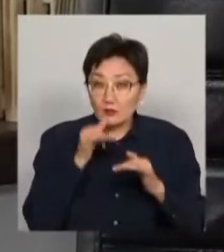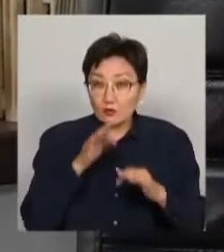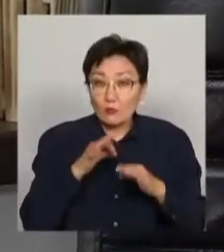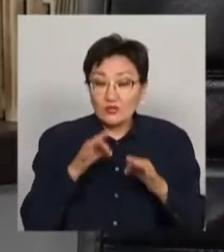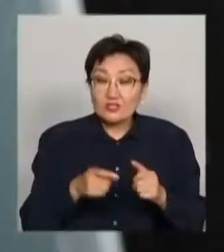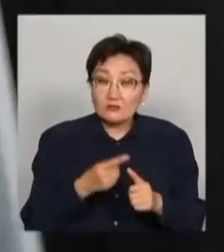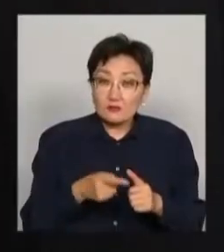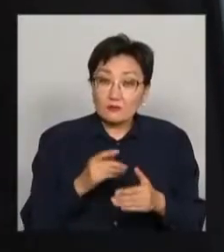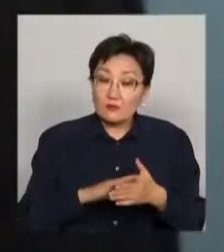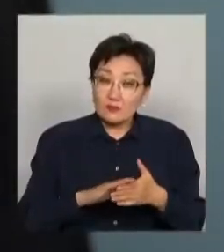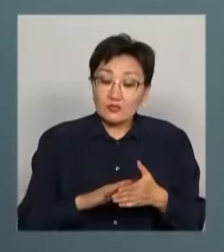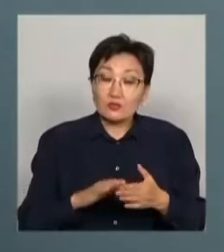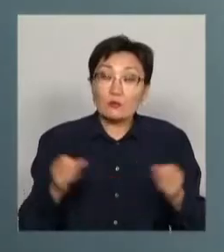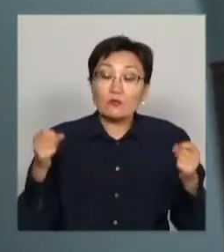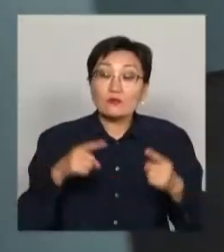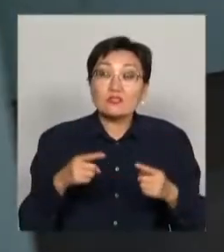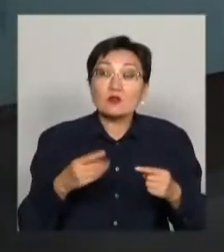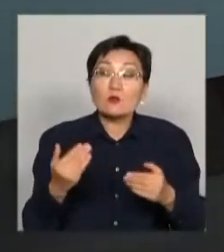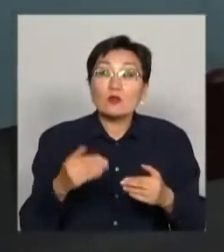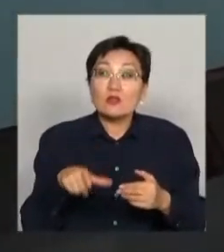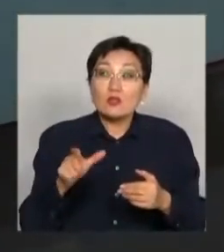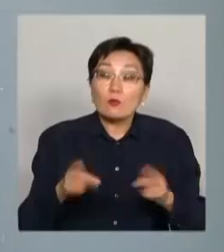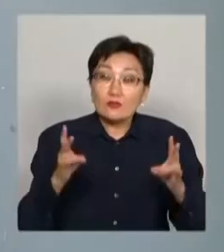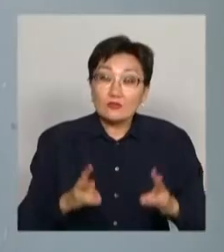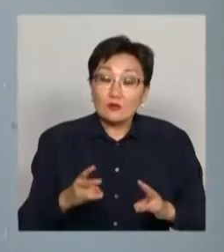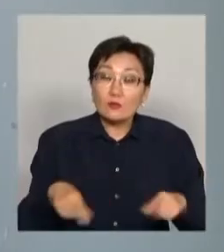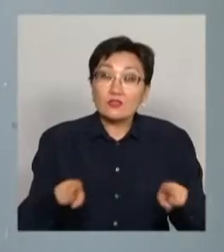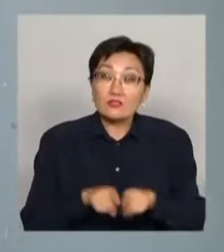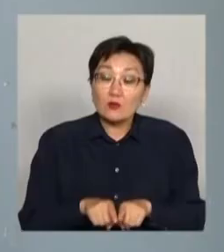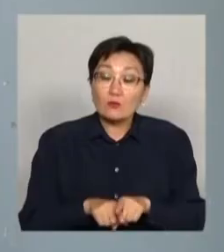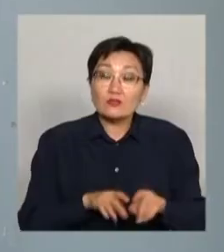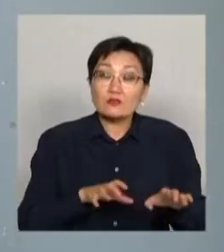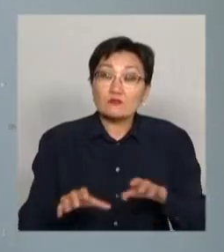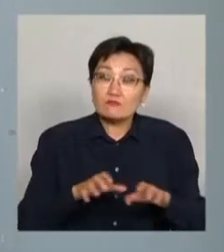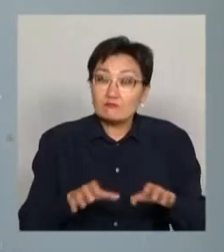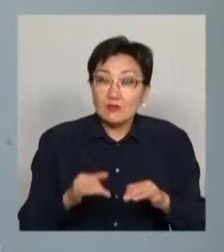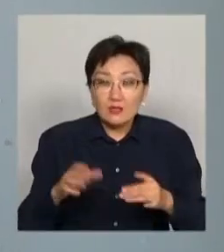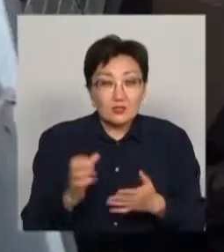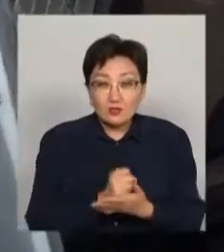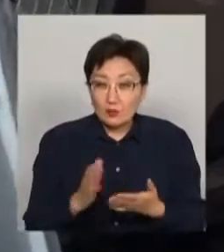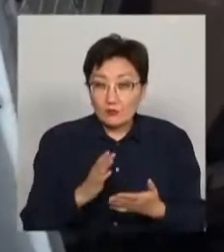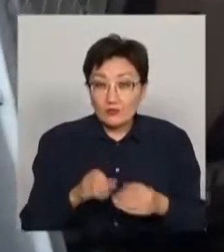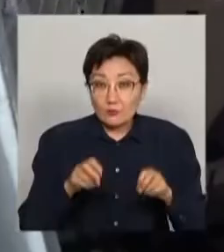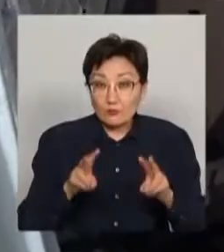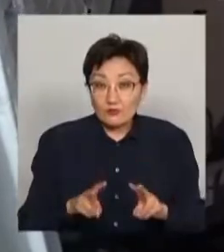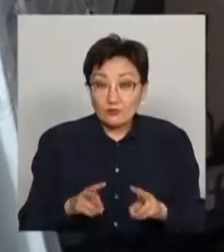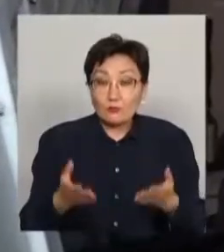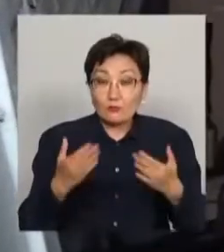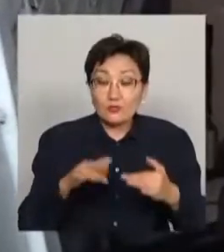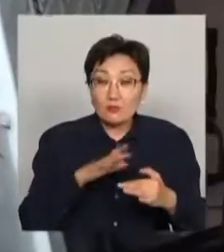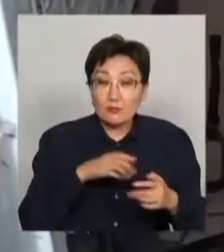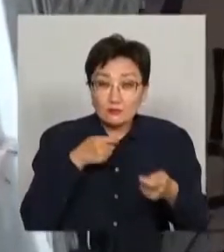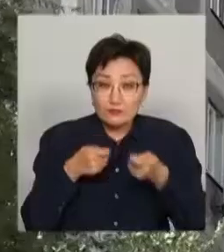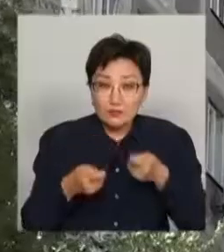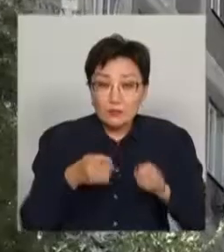назвать эти фамилии. Выяснить точно, сколько именно людей пострадало от рук черных риэлторов, пока не удалось. Как бы то ни было, специалисты призывают быть